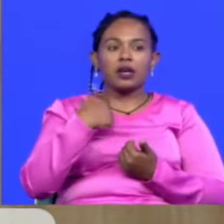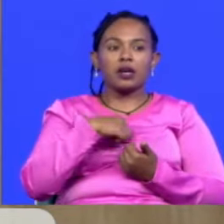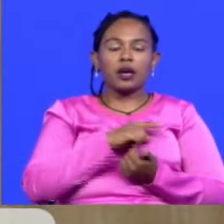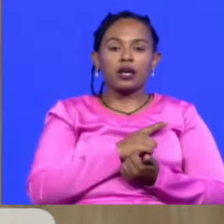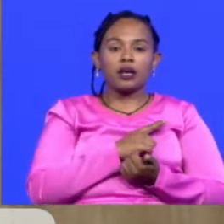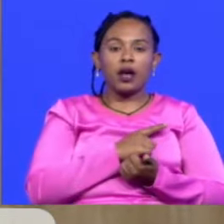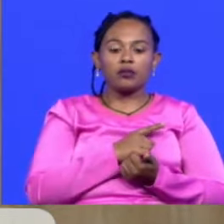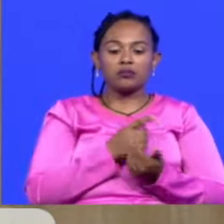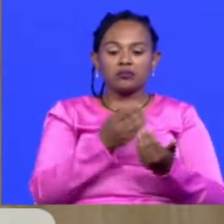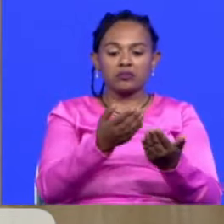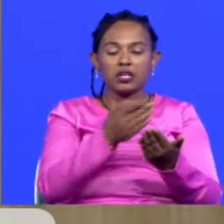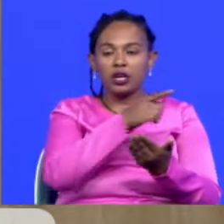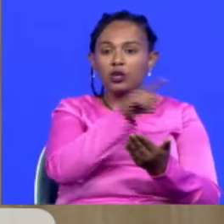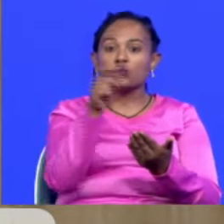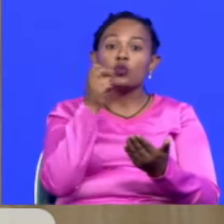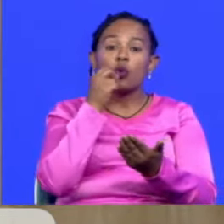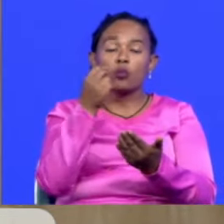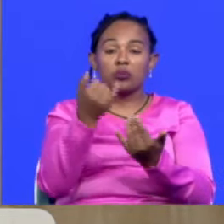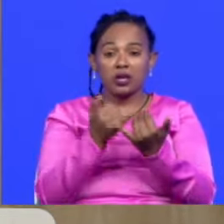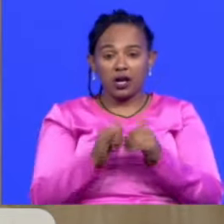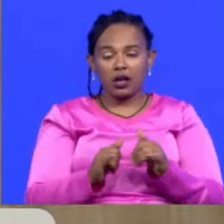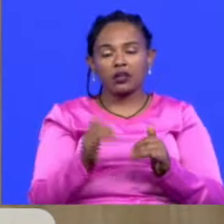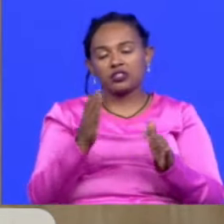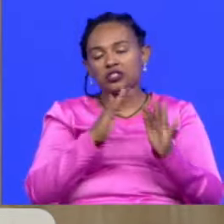ምንም ችግር የለበትም። ንግድ ነው።